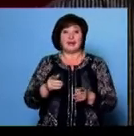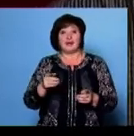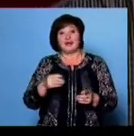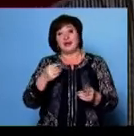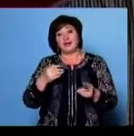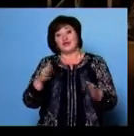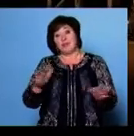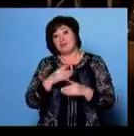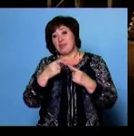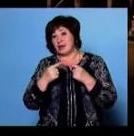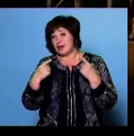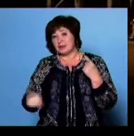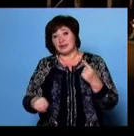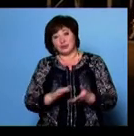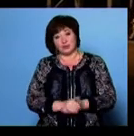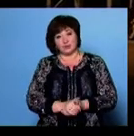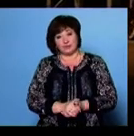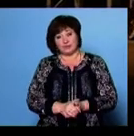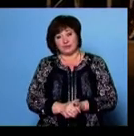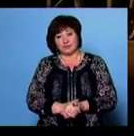безусловно, разный.